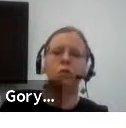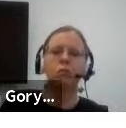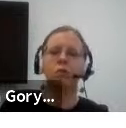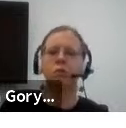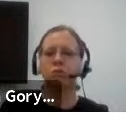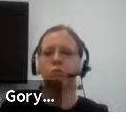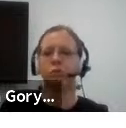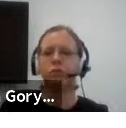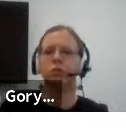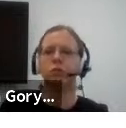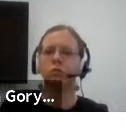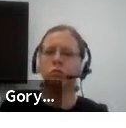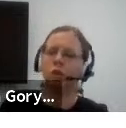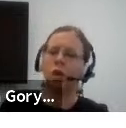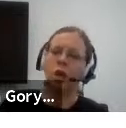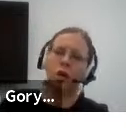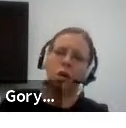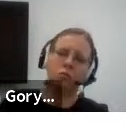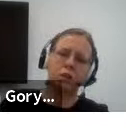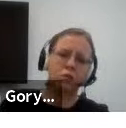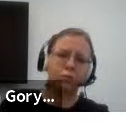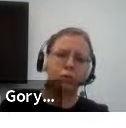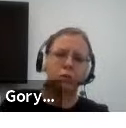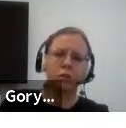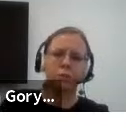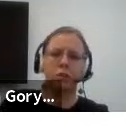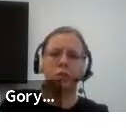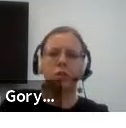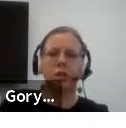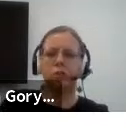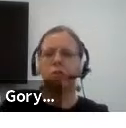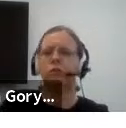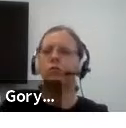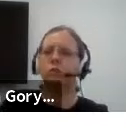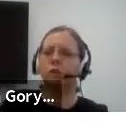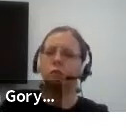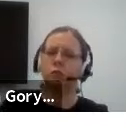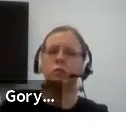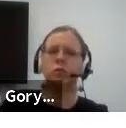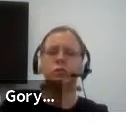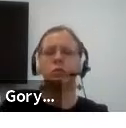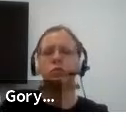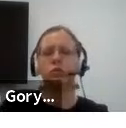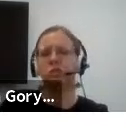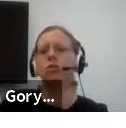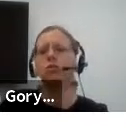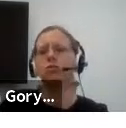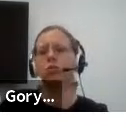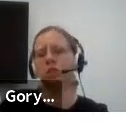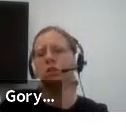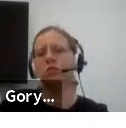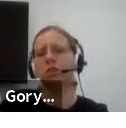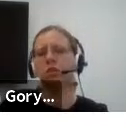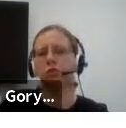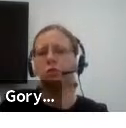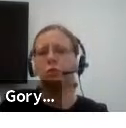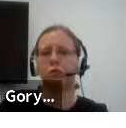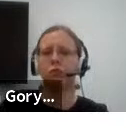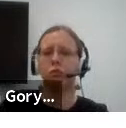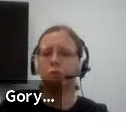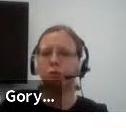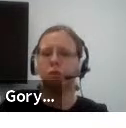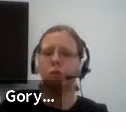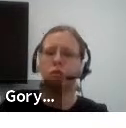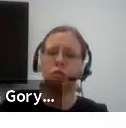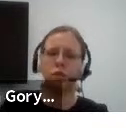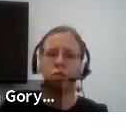Zachodzie to w ogóle oni mają taką super infrastrukturę, są takimi super specjalistami i w ogóle tam jest wszystko inaczej, że u nich nagrywanie